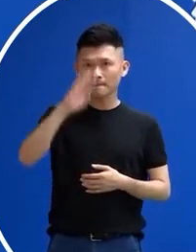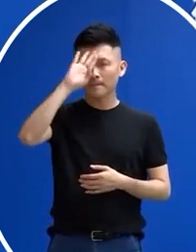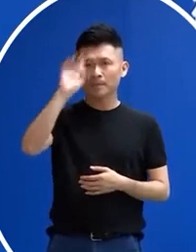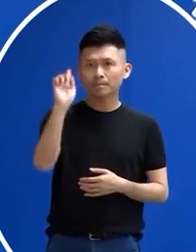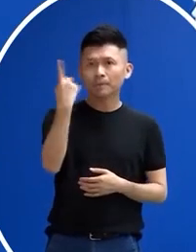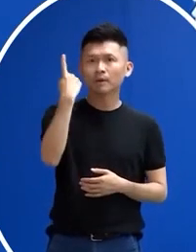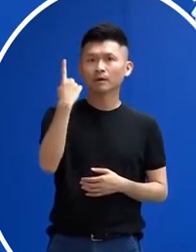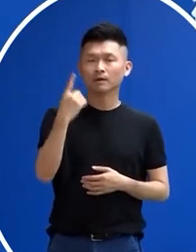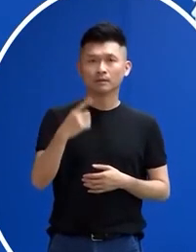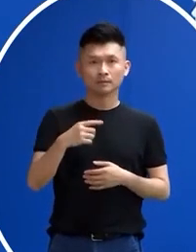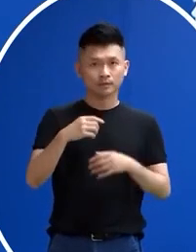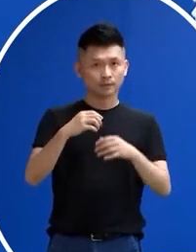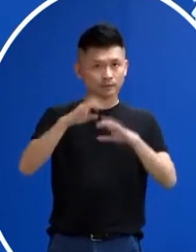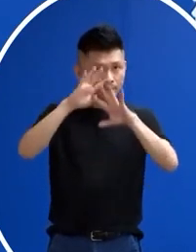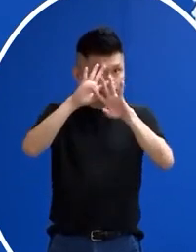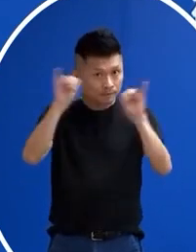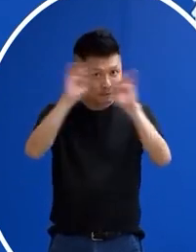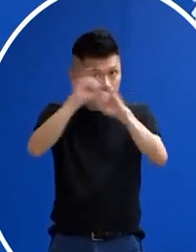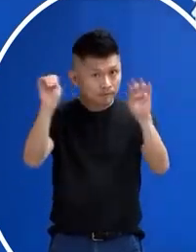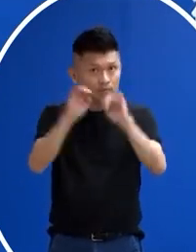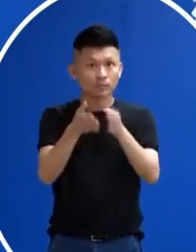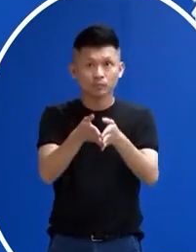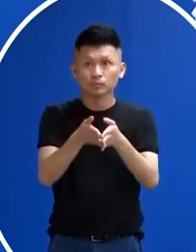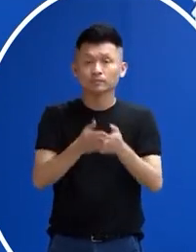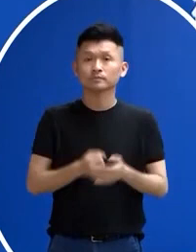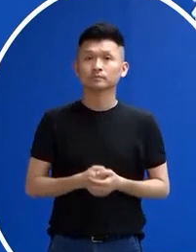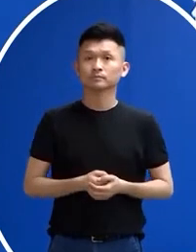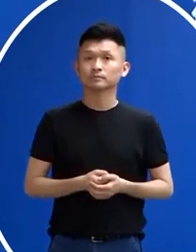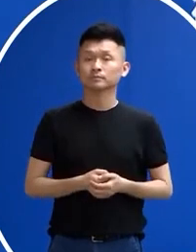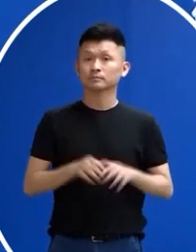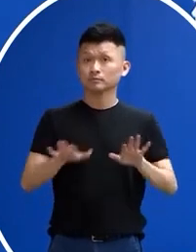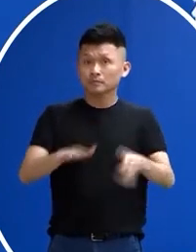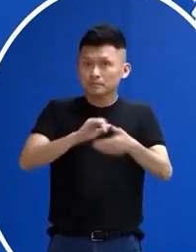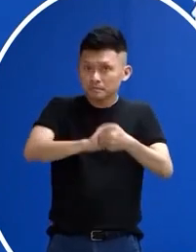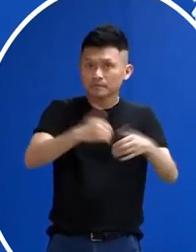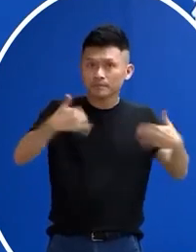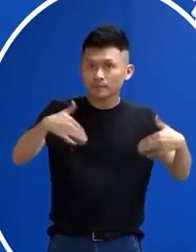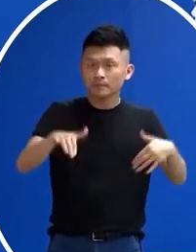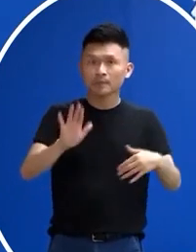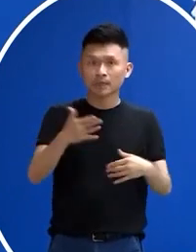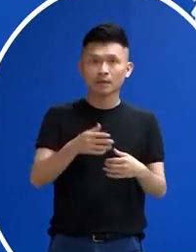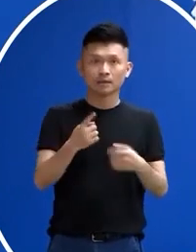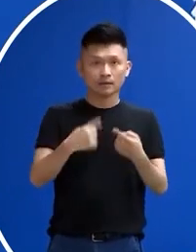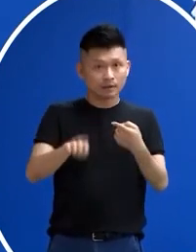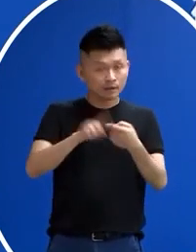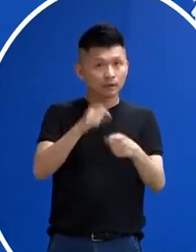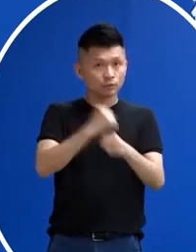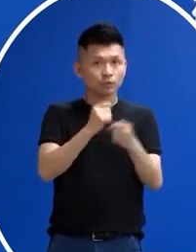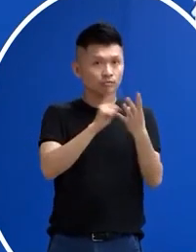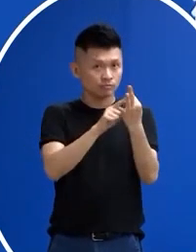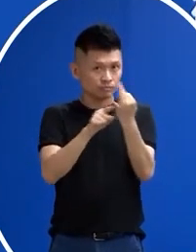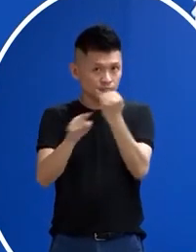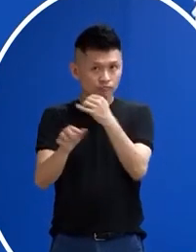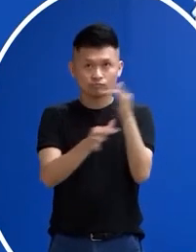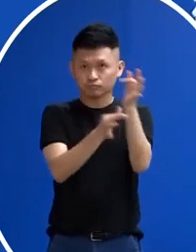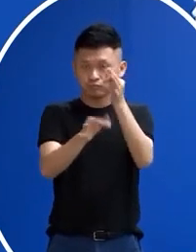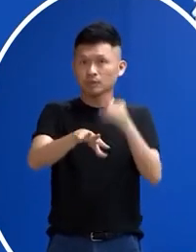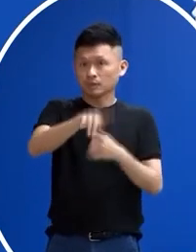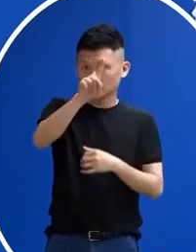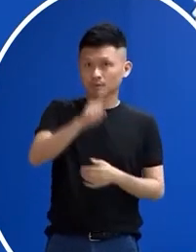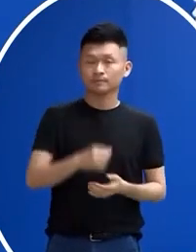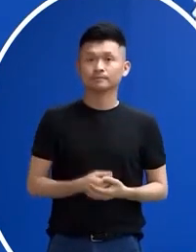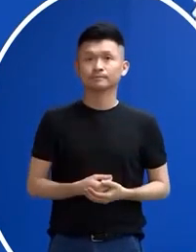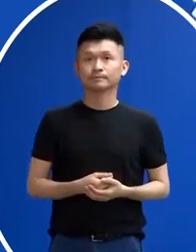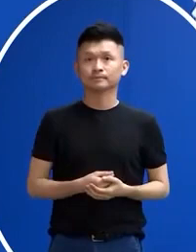源，虽然都还没有确定，不过我们这边还是先把相关应有的作为就赶快来做，避